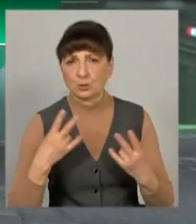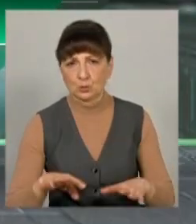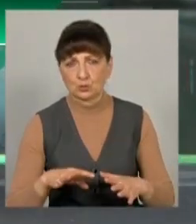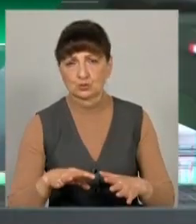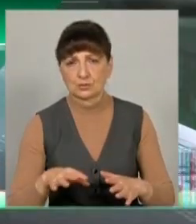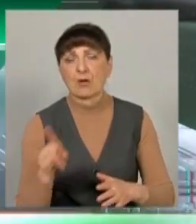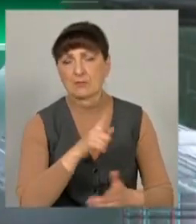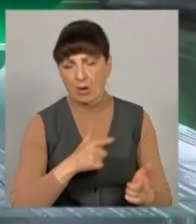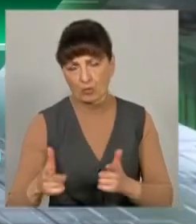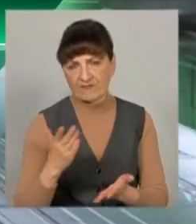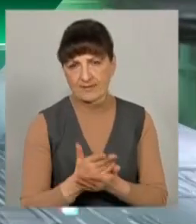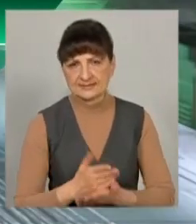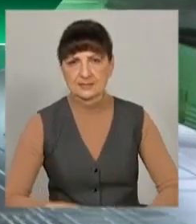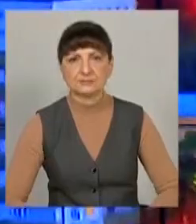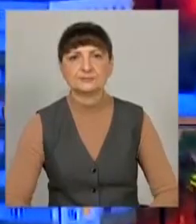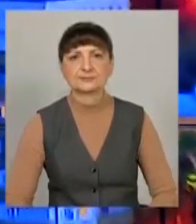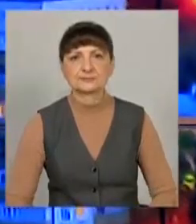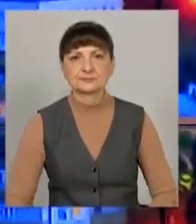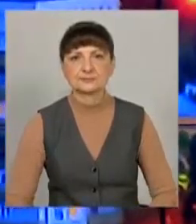нет необходимости.